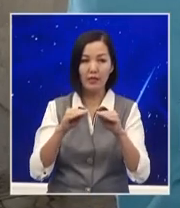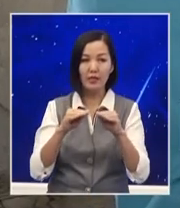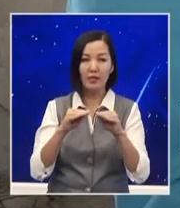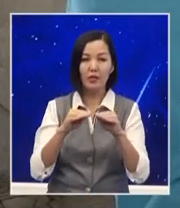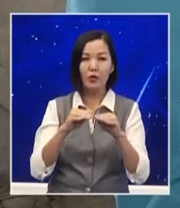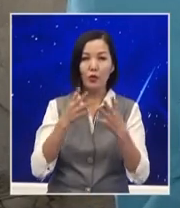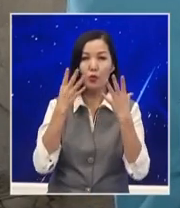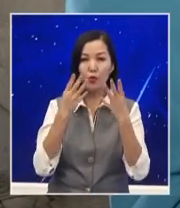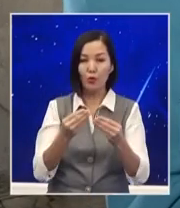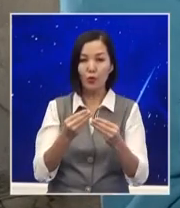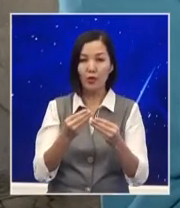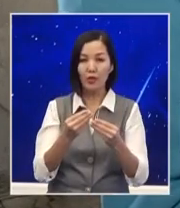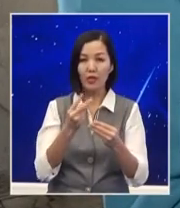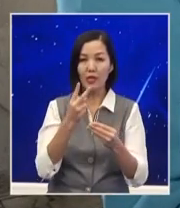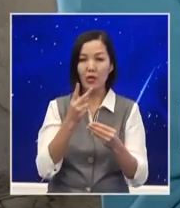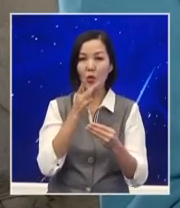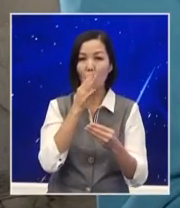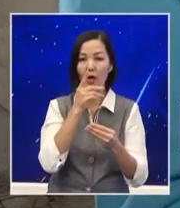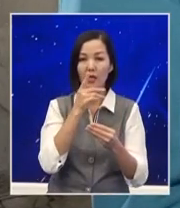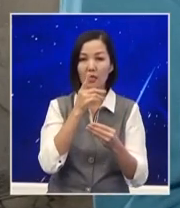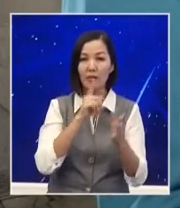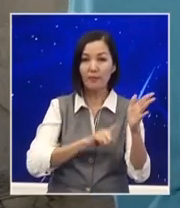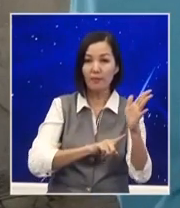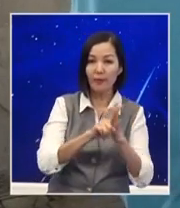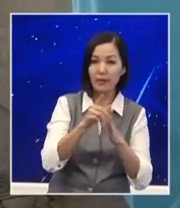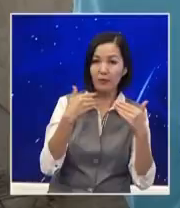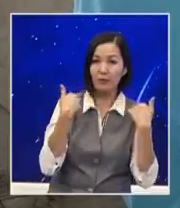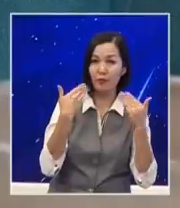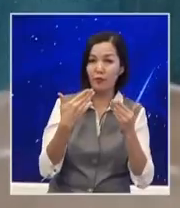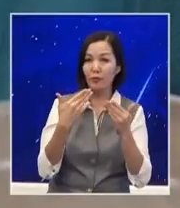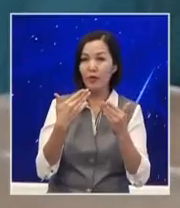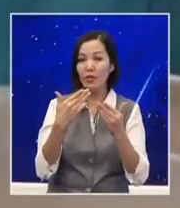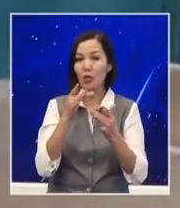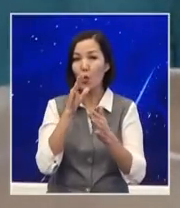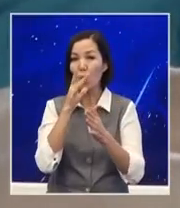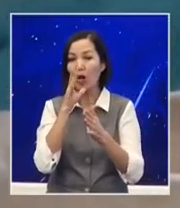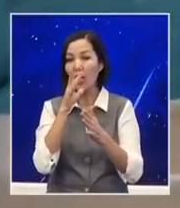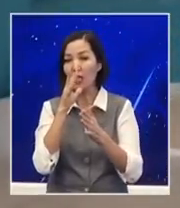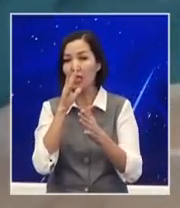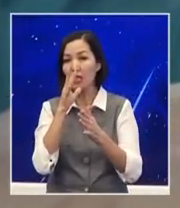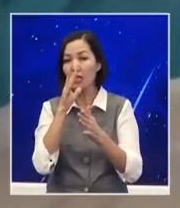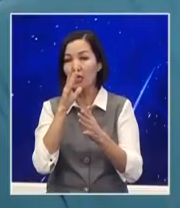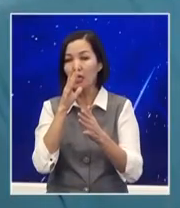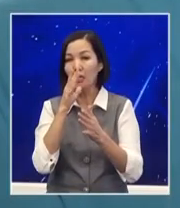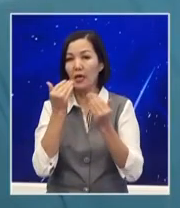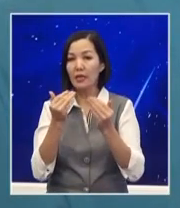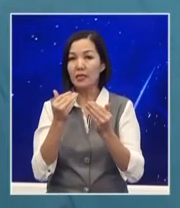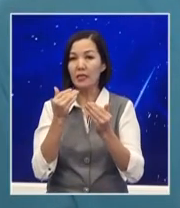датасын қояды. Екі түрлі уақыты қойылады. Шыққан және сақтау мерзімі. Жұмыс орнымызда бізде қазір маман